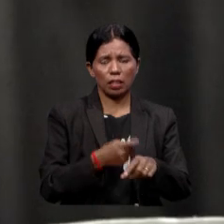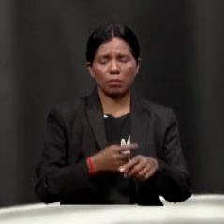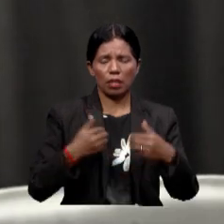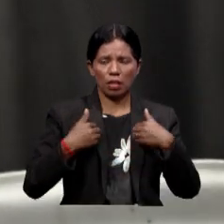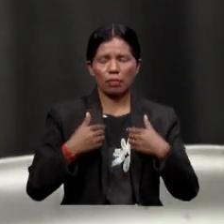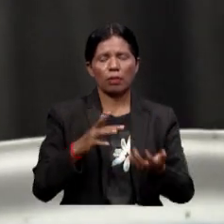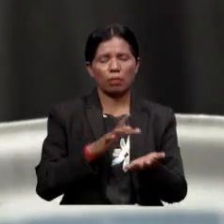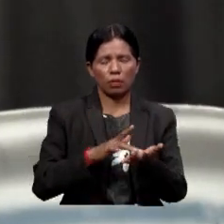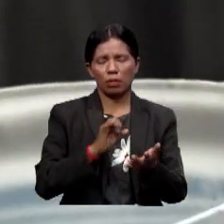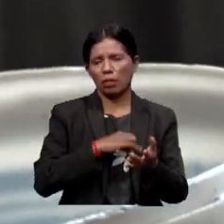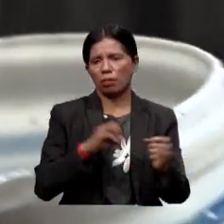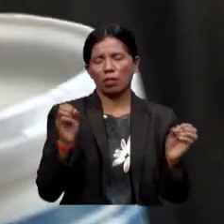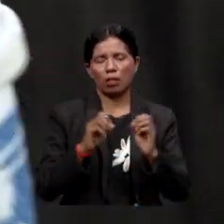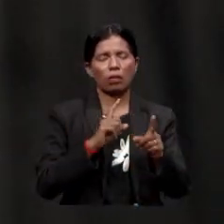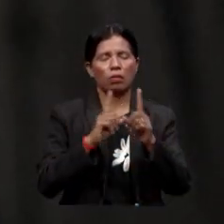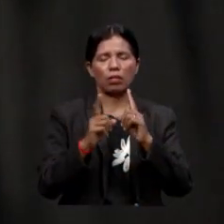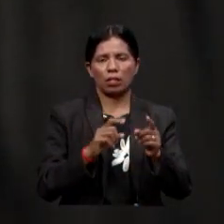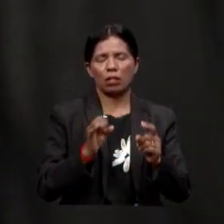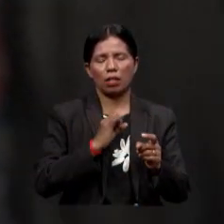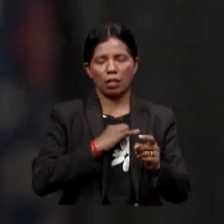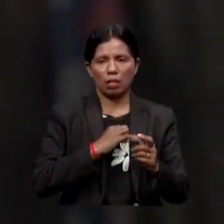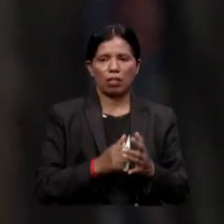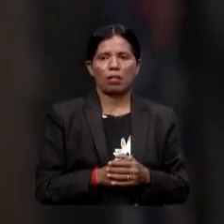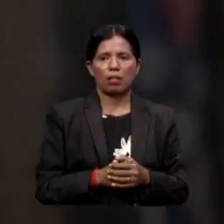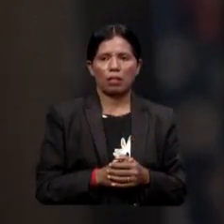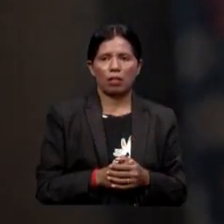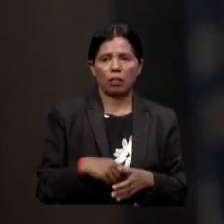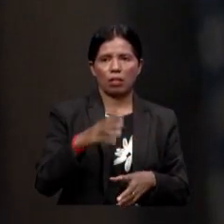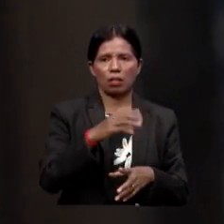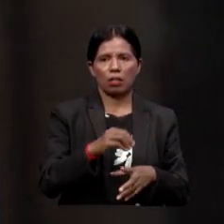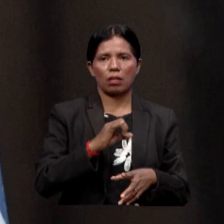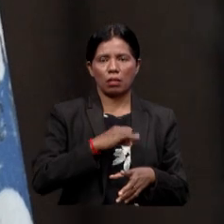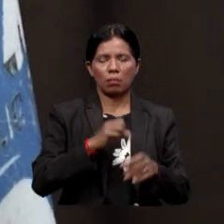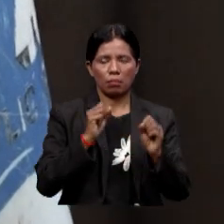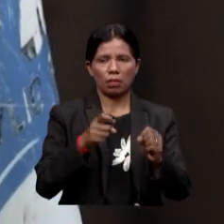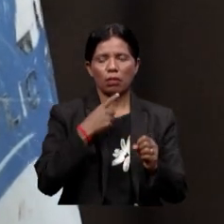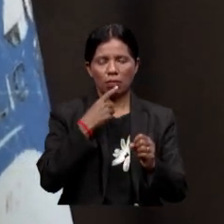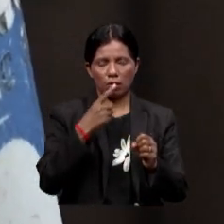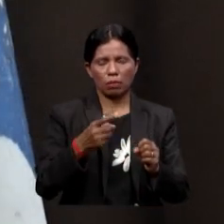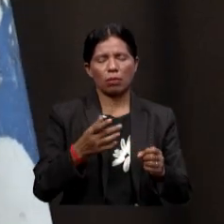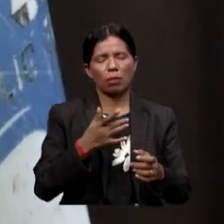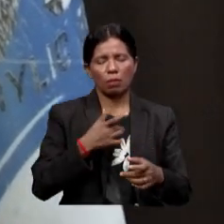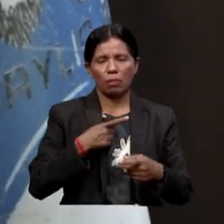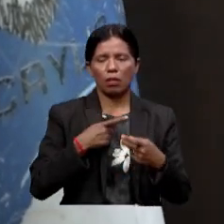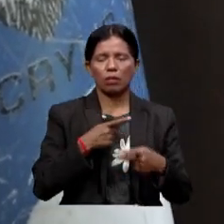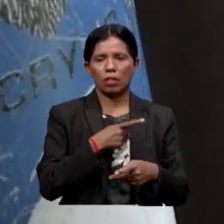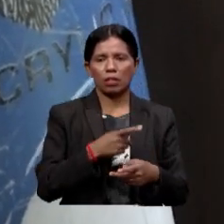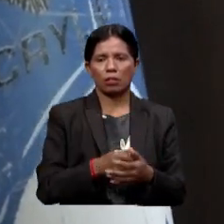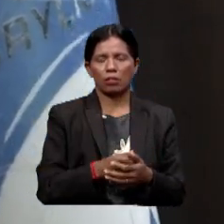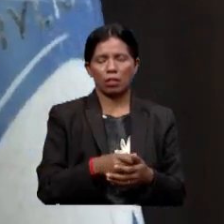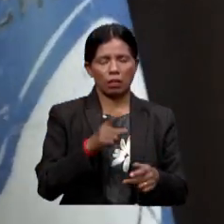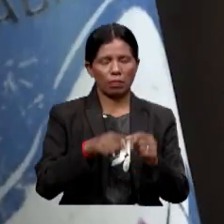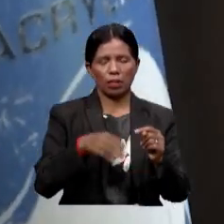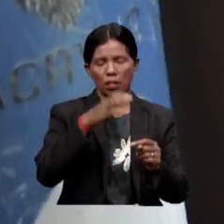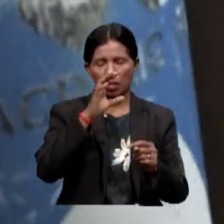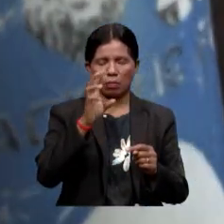ka la kuliah. Pesan sa ni normal hela, tetu harus mukuliah mukuliah kali mahela. Dan dua melabel himu,